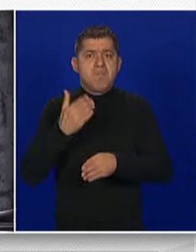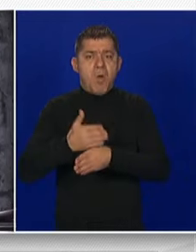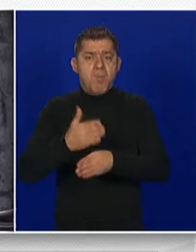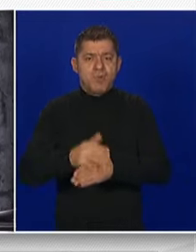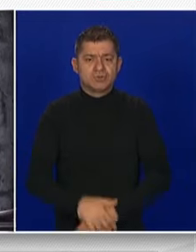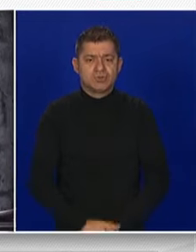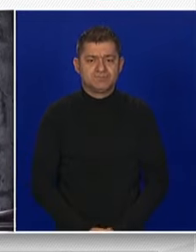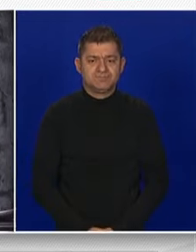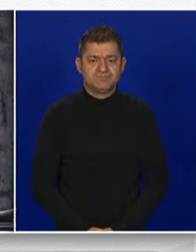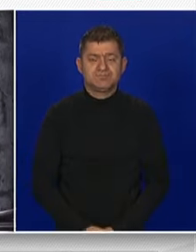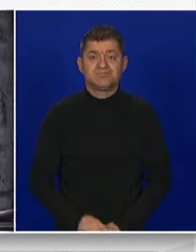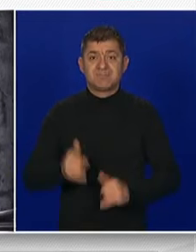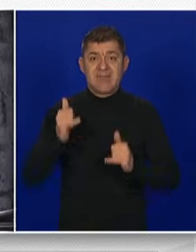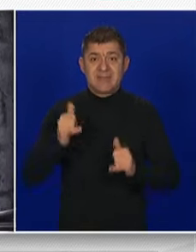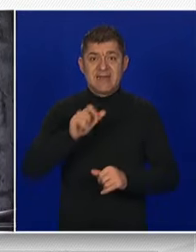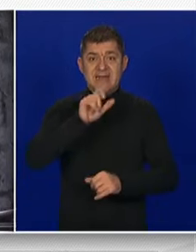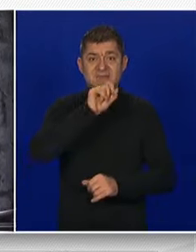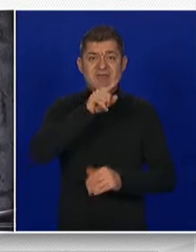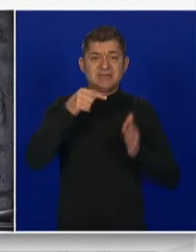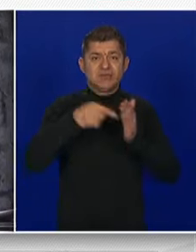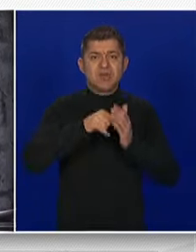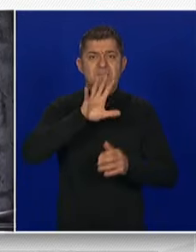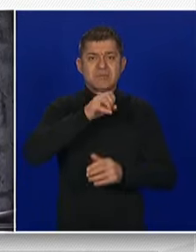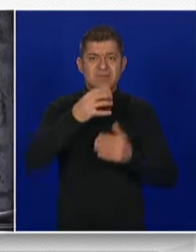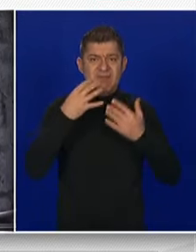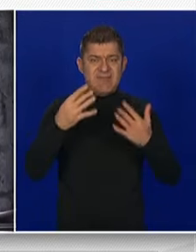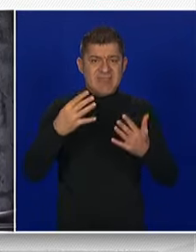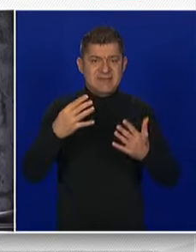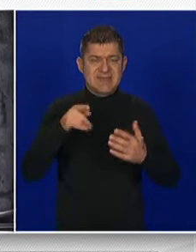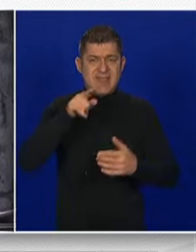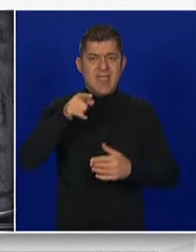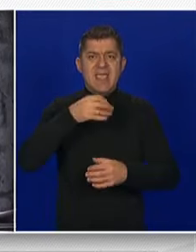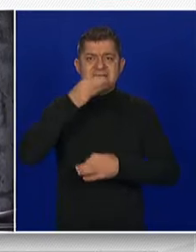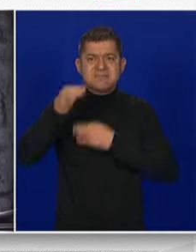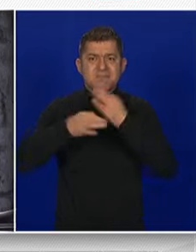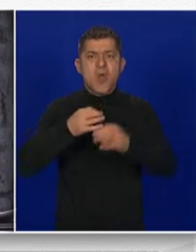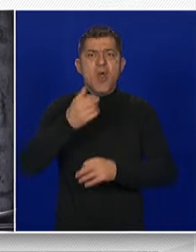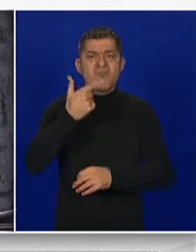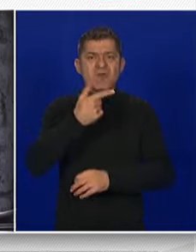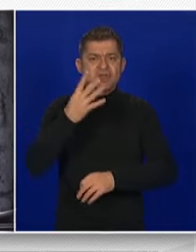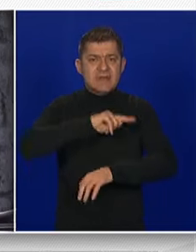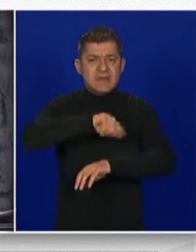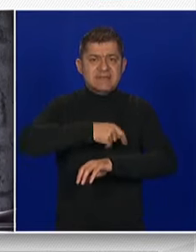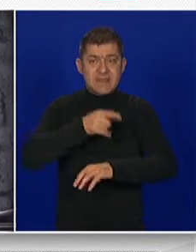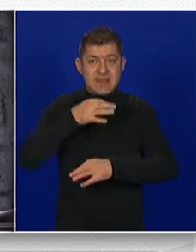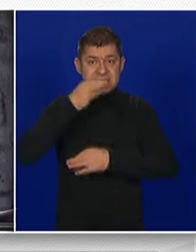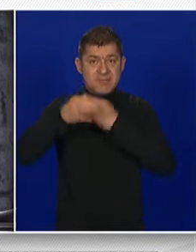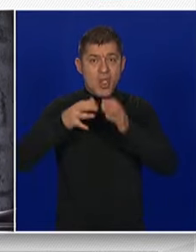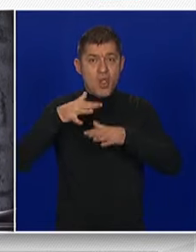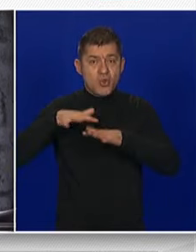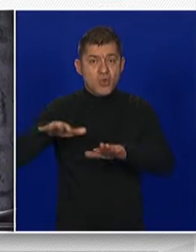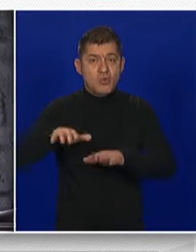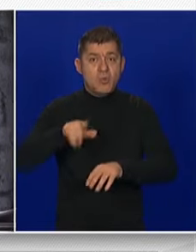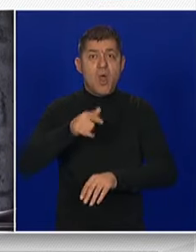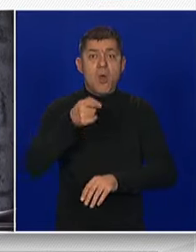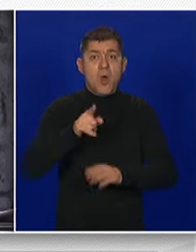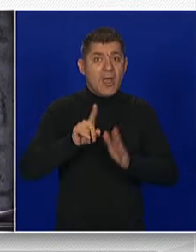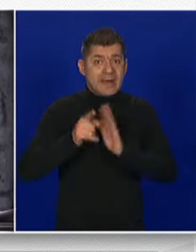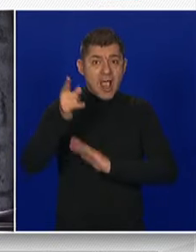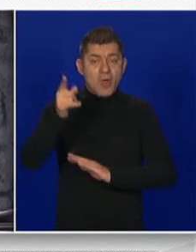Danas 12.596 testiranih u 24 sata, je li to rekord i koliko je realno da se u jednom danu ide